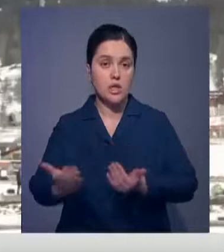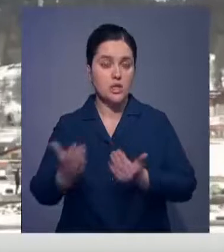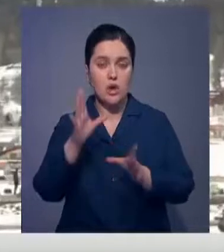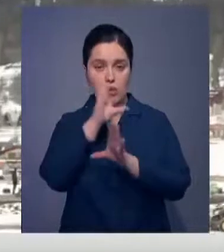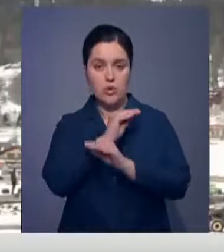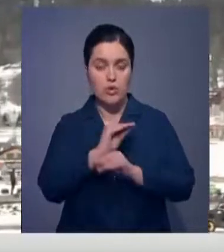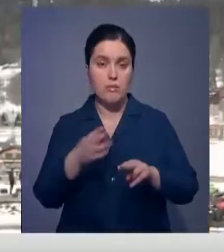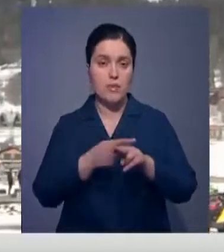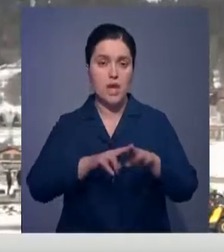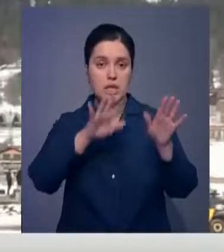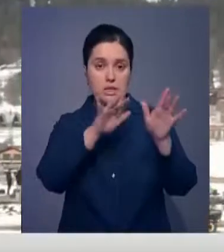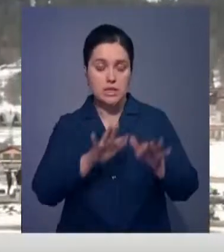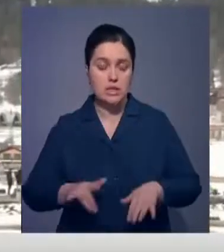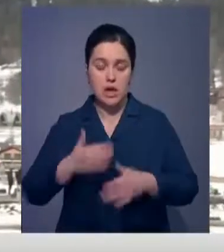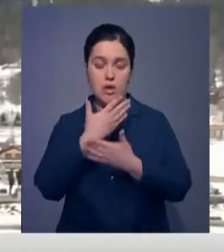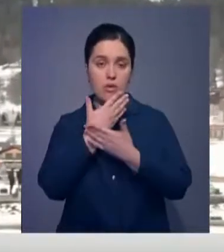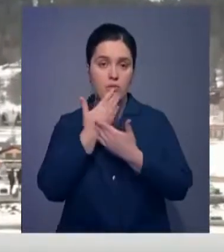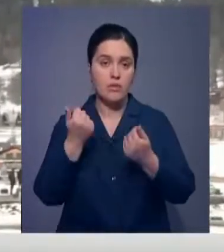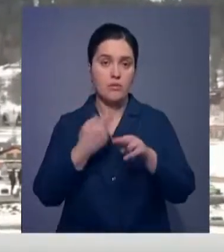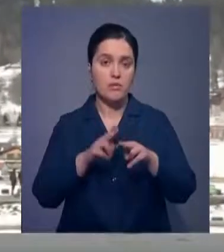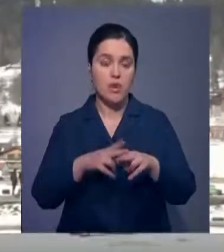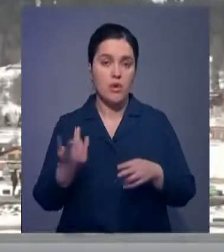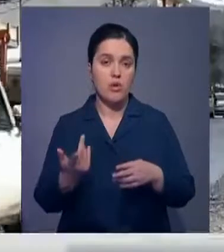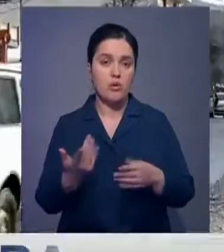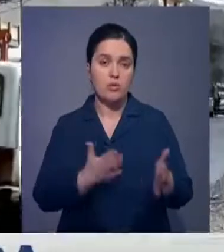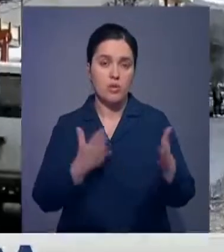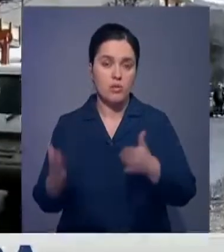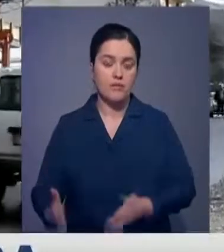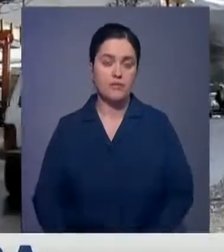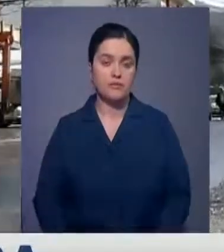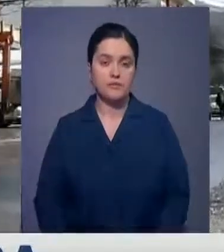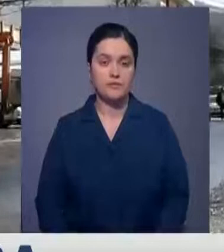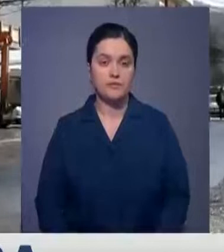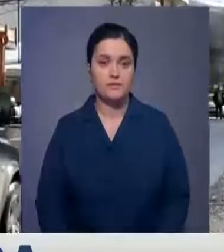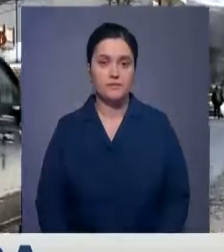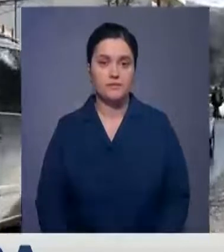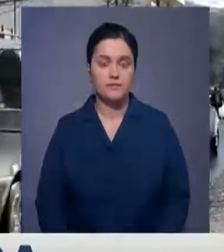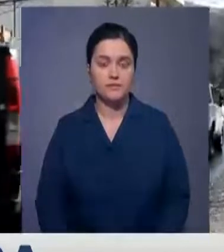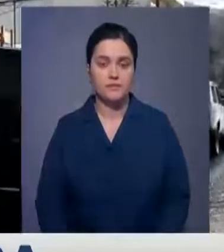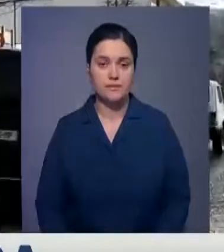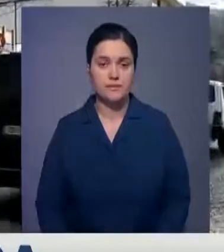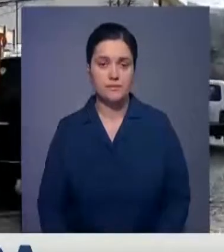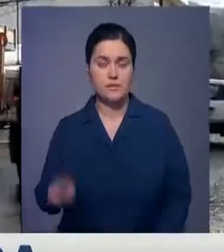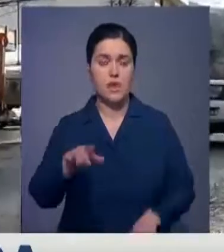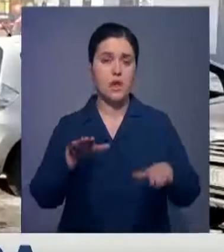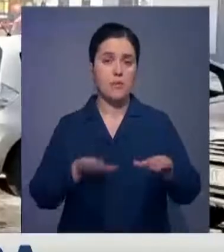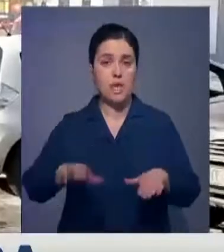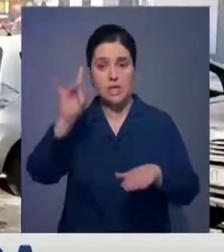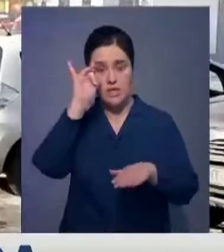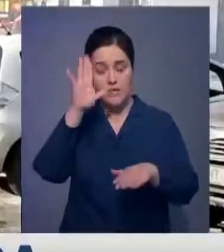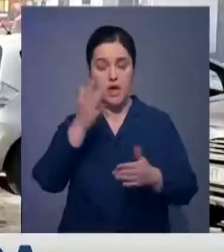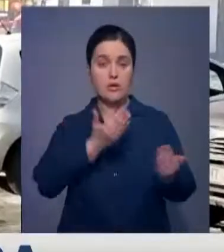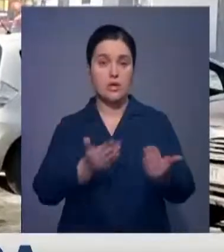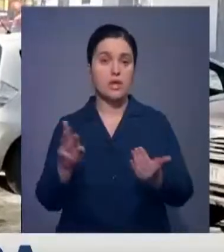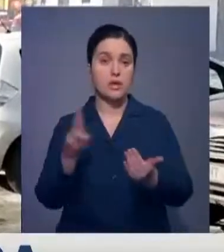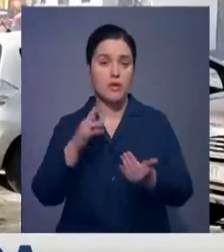на горнолыжных курортах Грузии сезон оказался на грани срыва. Бакуриани – один из самых известных горнолыжных курортов страны. В январе